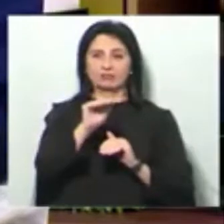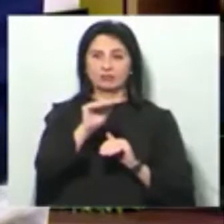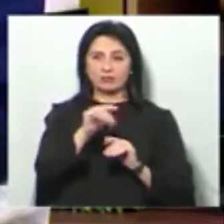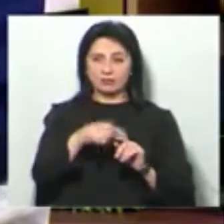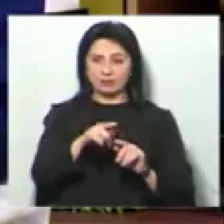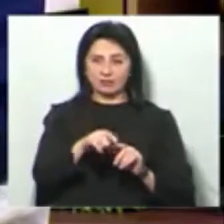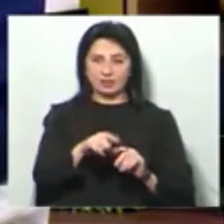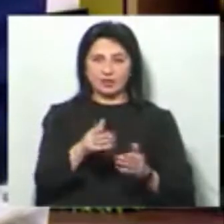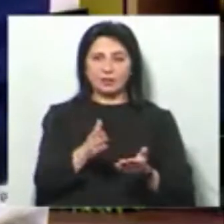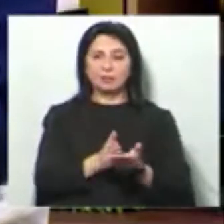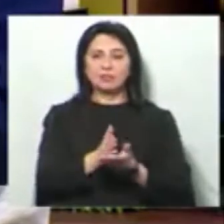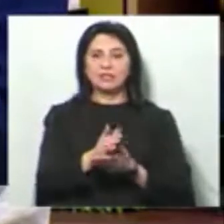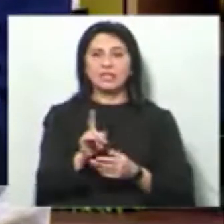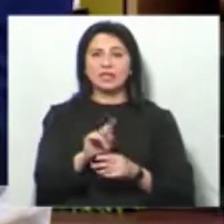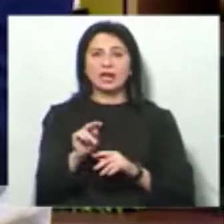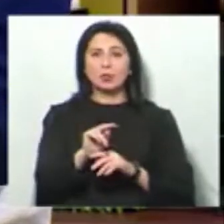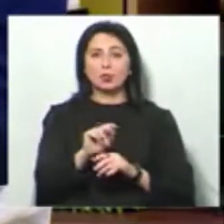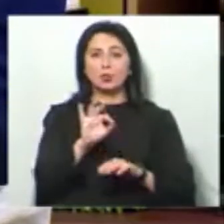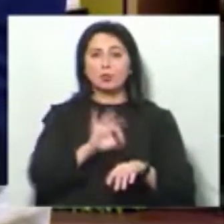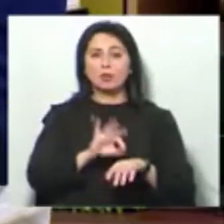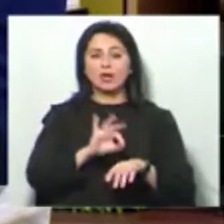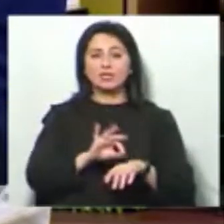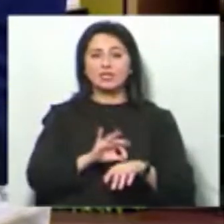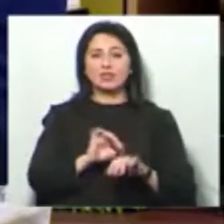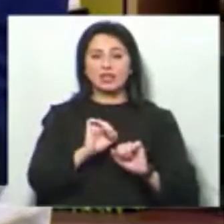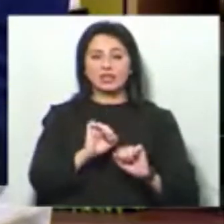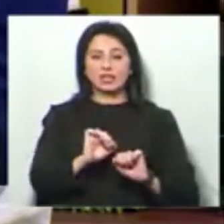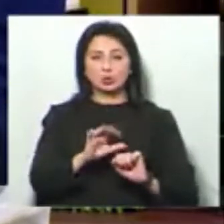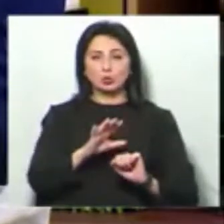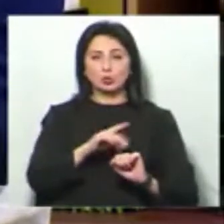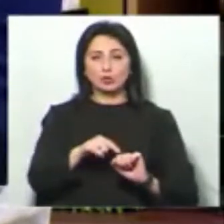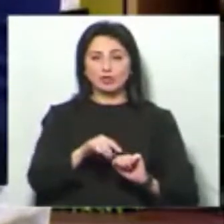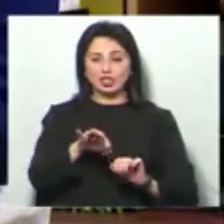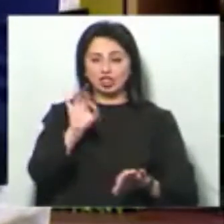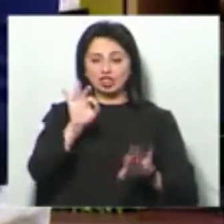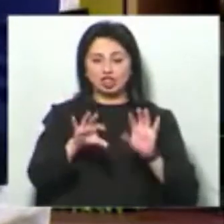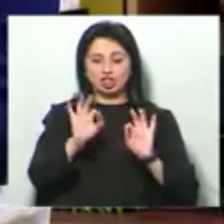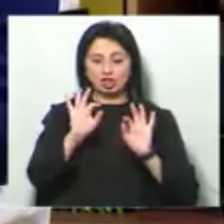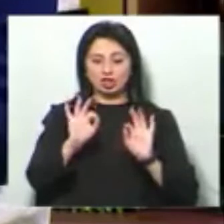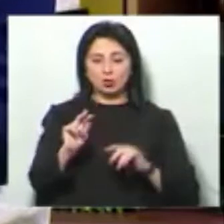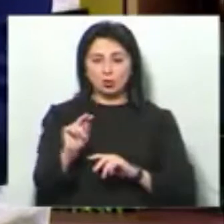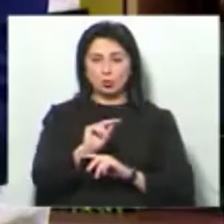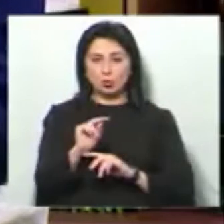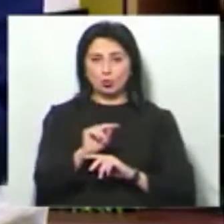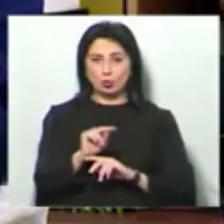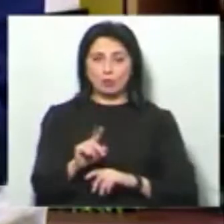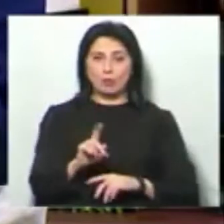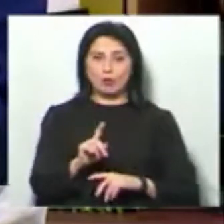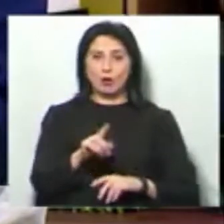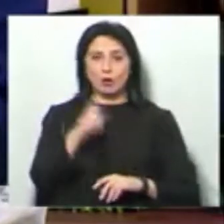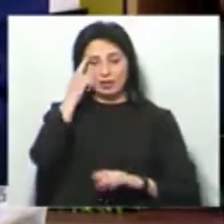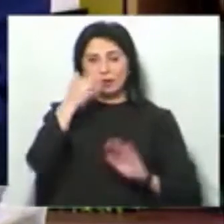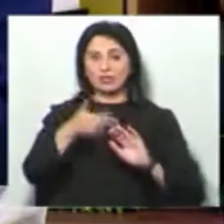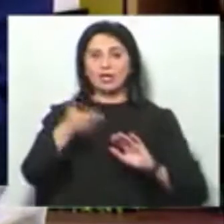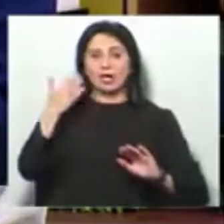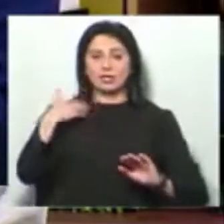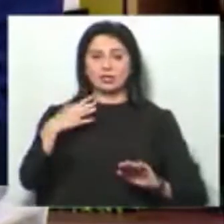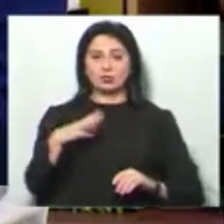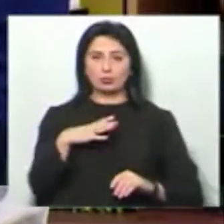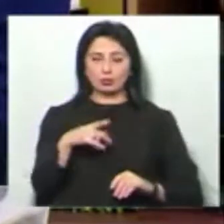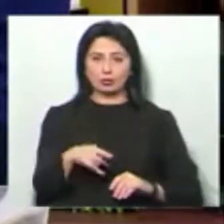მკურნალობის მიზანი არის ის, რომ პაციენტები დაცული იქნან და შერჩეული იყოს სწორი მკურნალობა, რომ თავიდან აცილებული